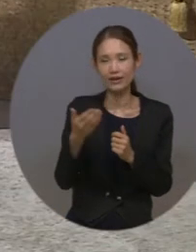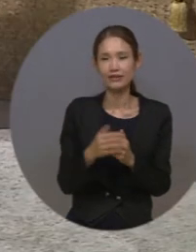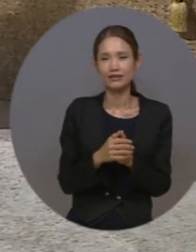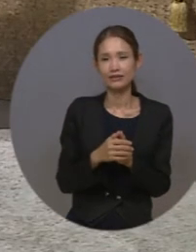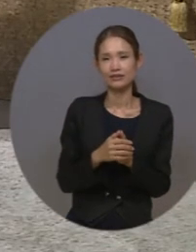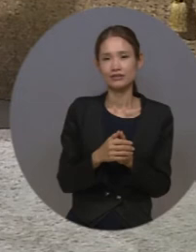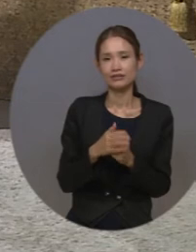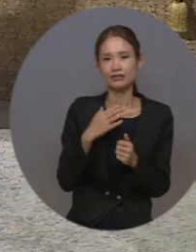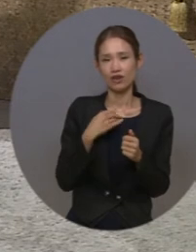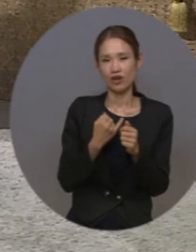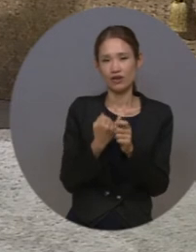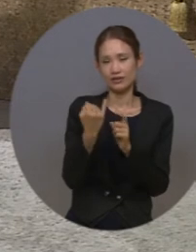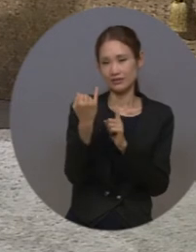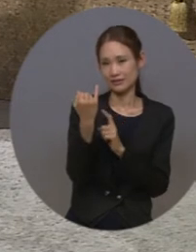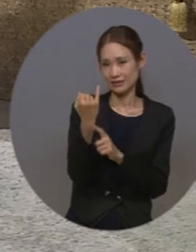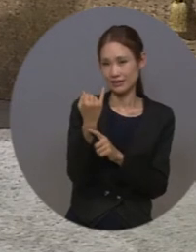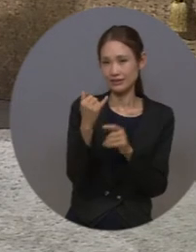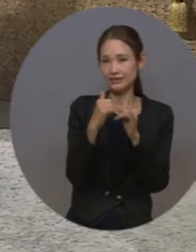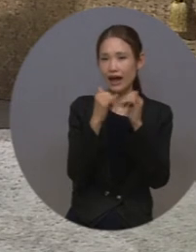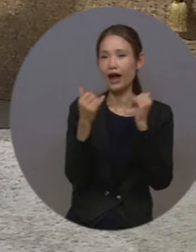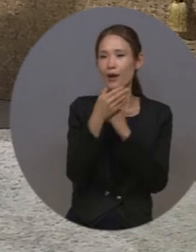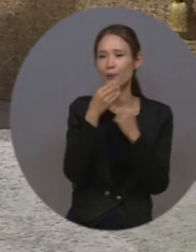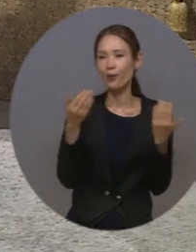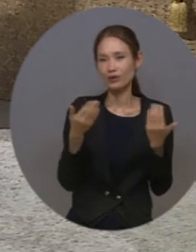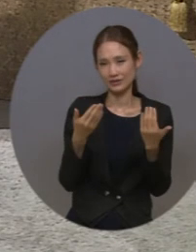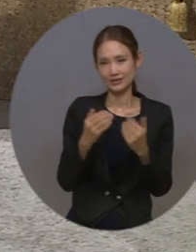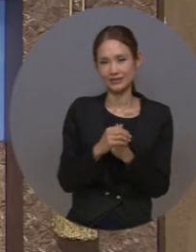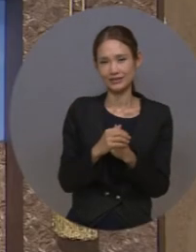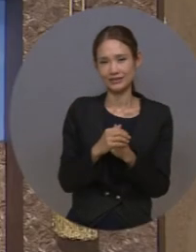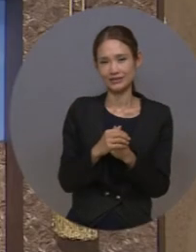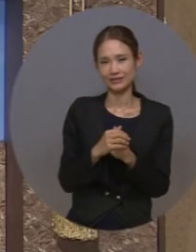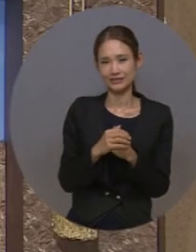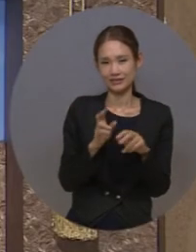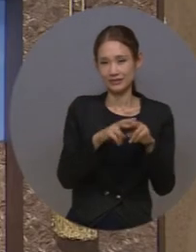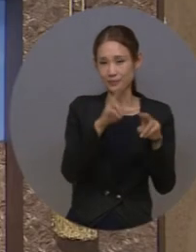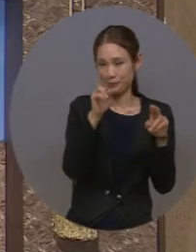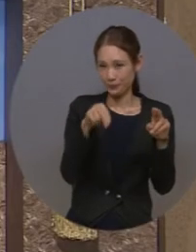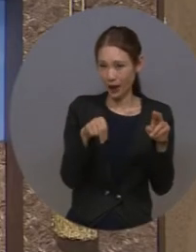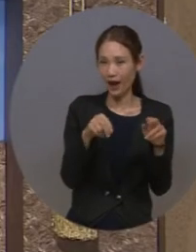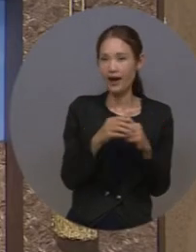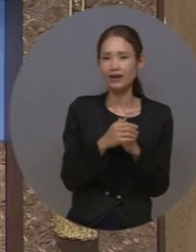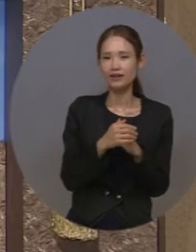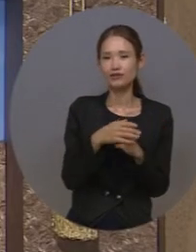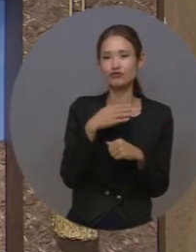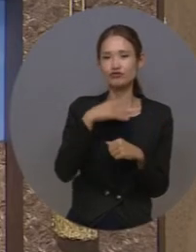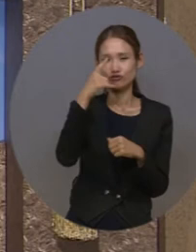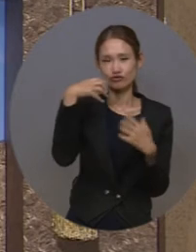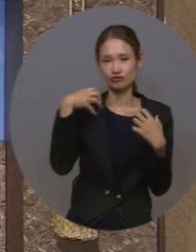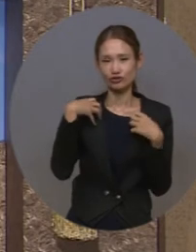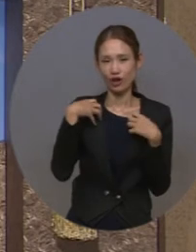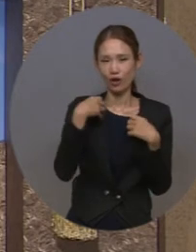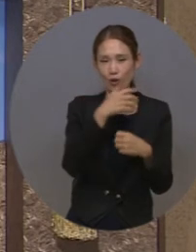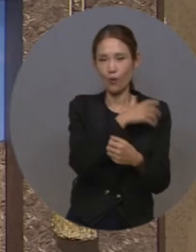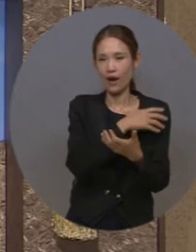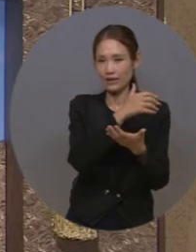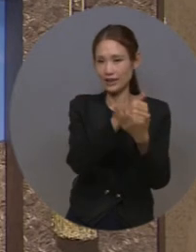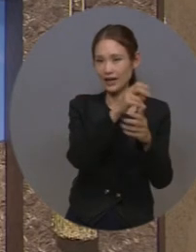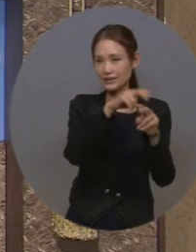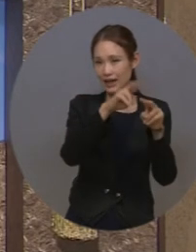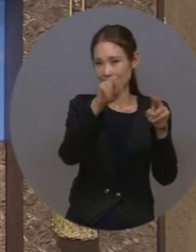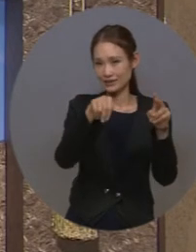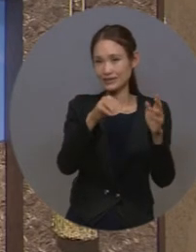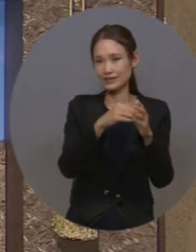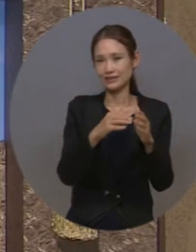제 집사람이 이제 사회복지직이에요. 지금은 퇴직했지만 예. 구청의 과장으로 이제 퇴직을 했습니다.